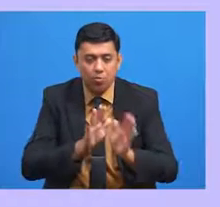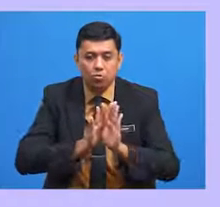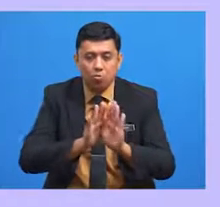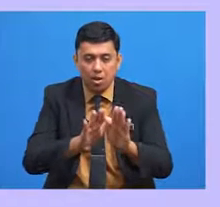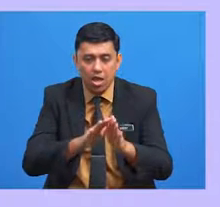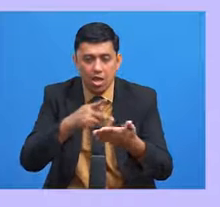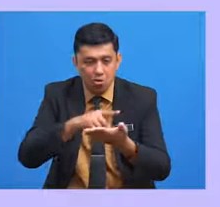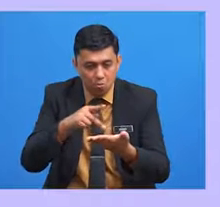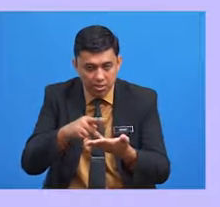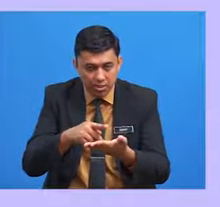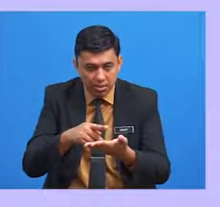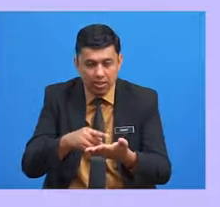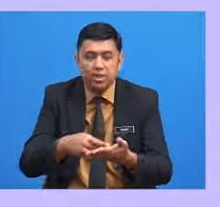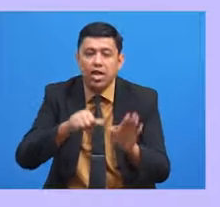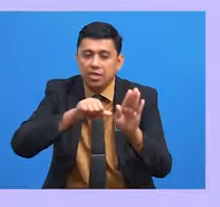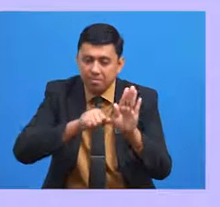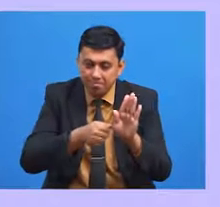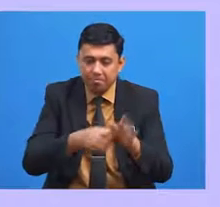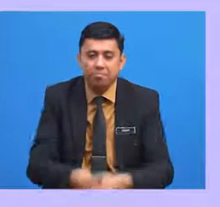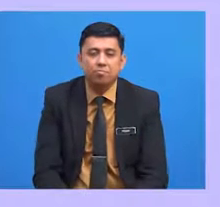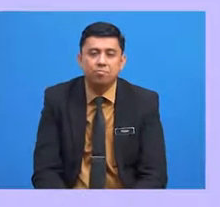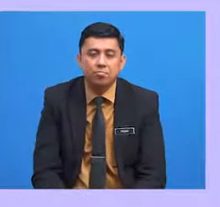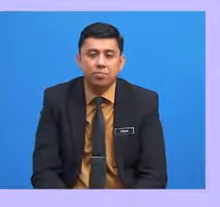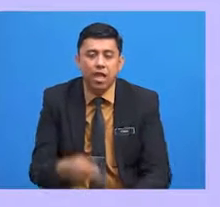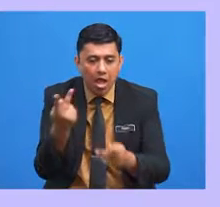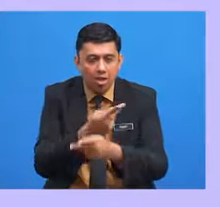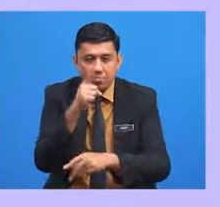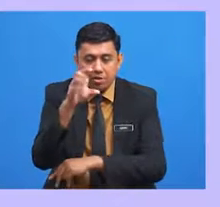asal bahagi kuantiti asal darab 100.